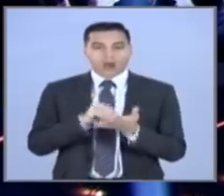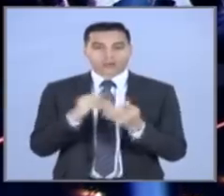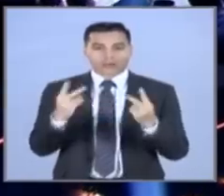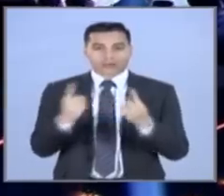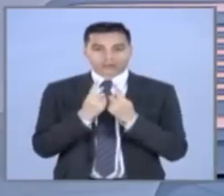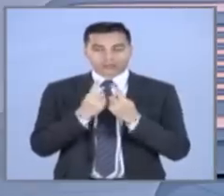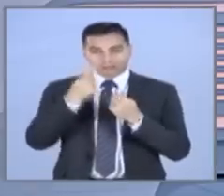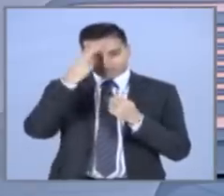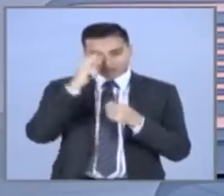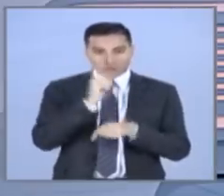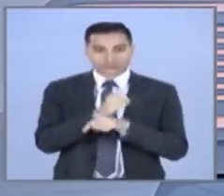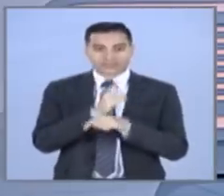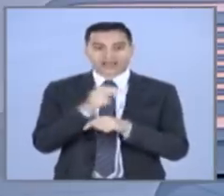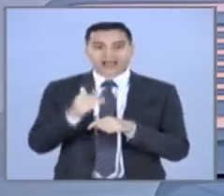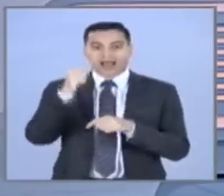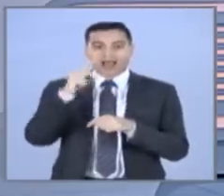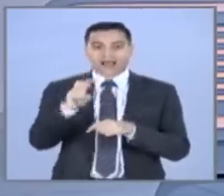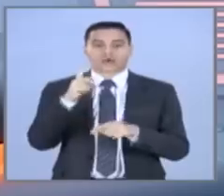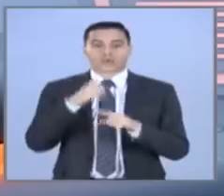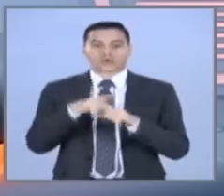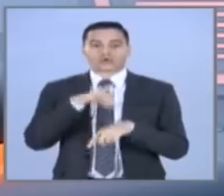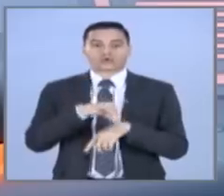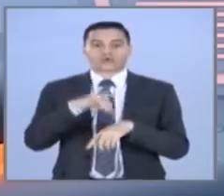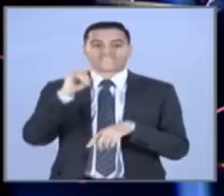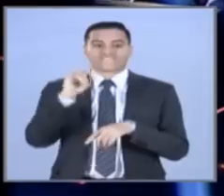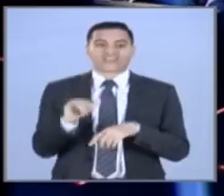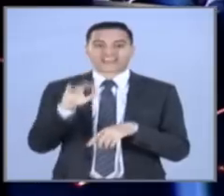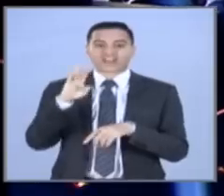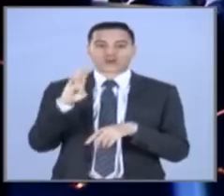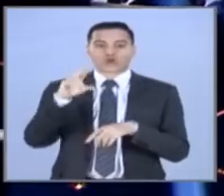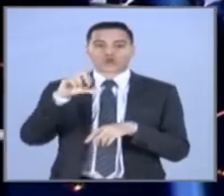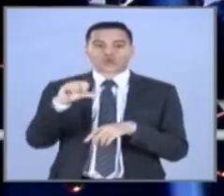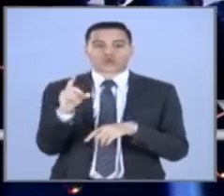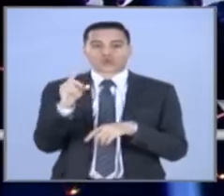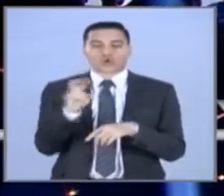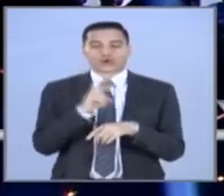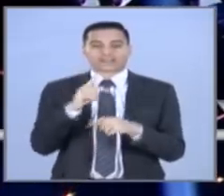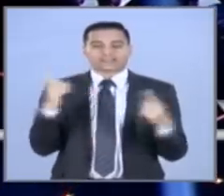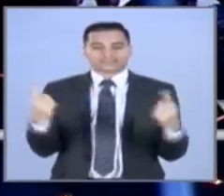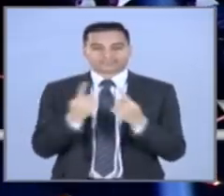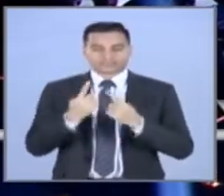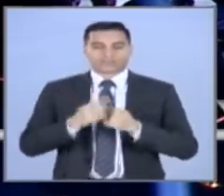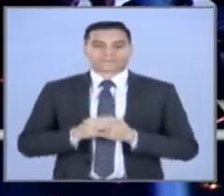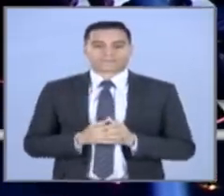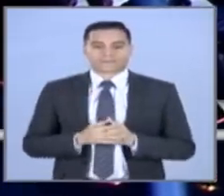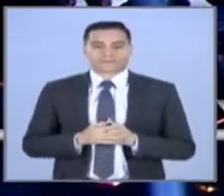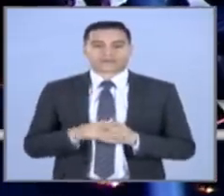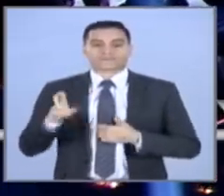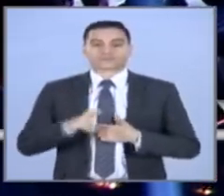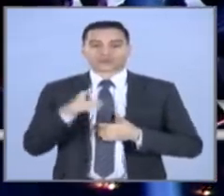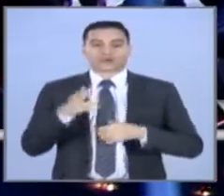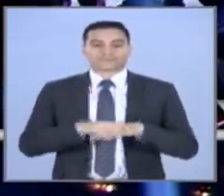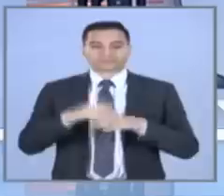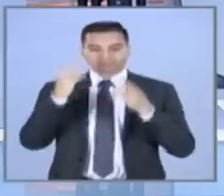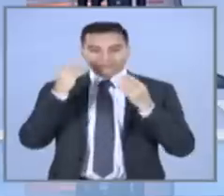اتنين مدام غادة ودكتور فيكتور. دكتور فيكتور ومدام غادة، وسؤال